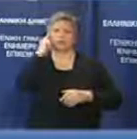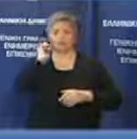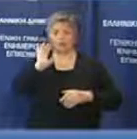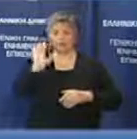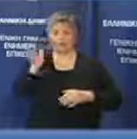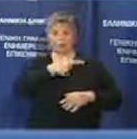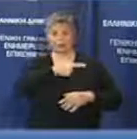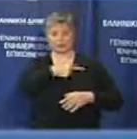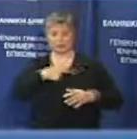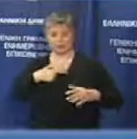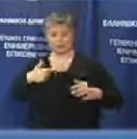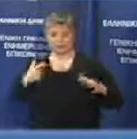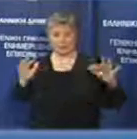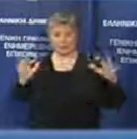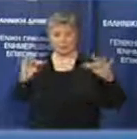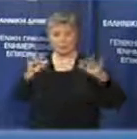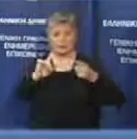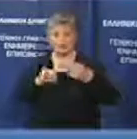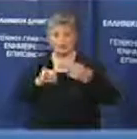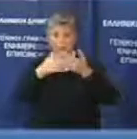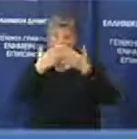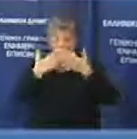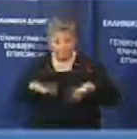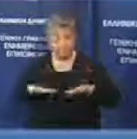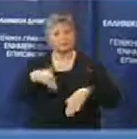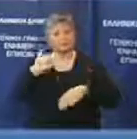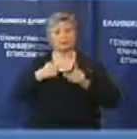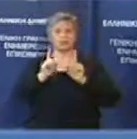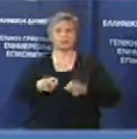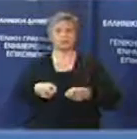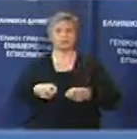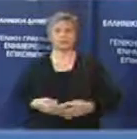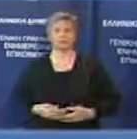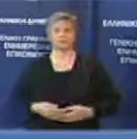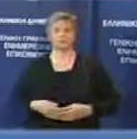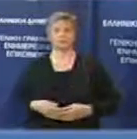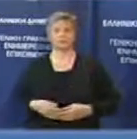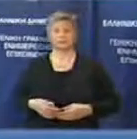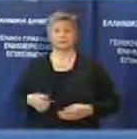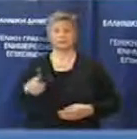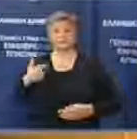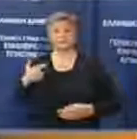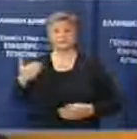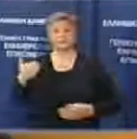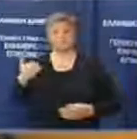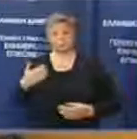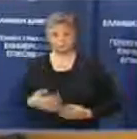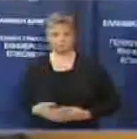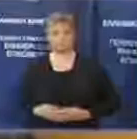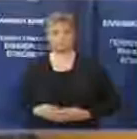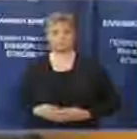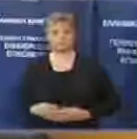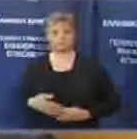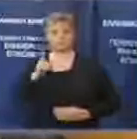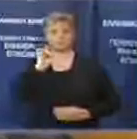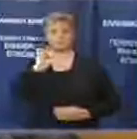Κορυφής. Θα ρωτήσετε, δηλαδή, από εκεί ήμουν συνεχώς. Έρχομαι πάλι. Κυρία εκπρόσωπε, στη Δώρα